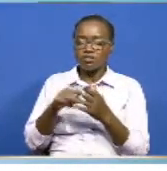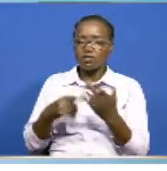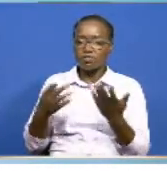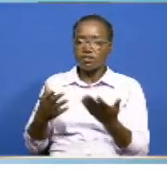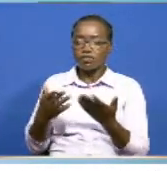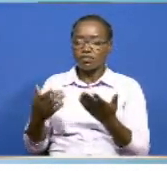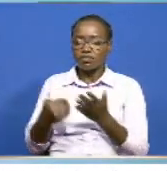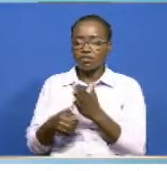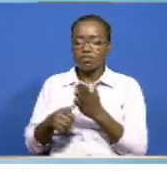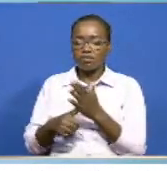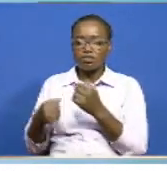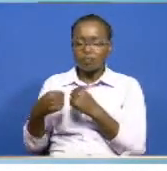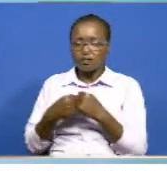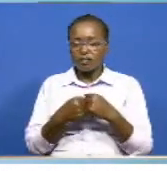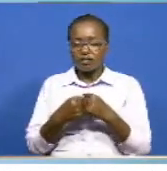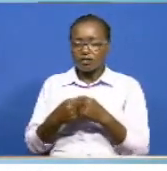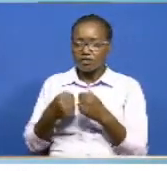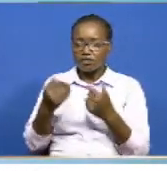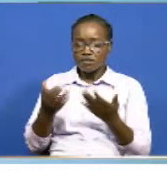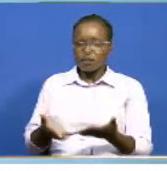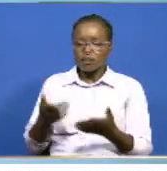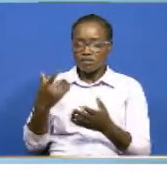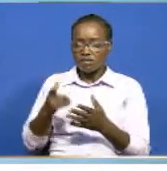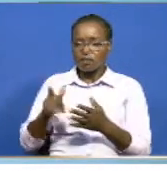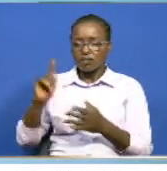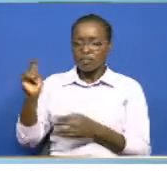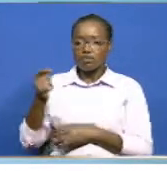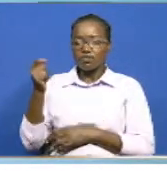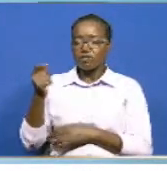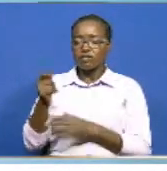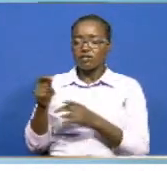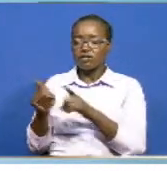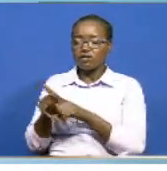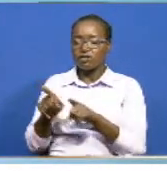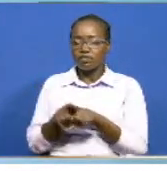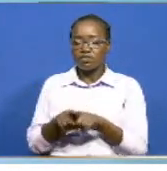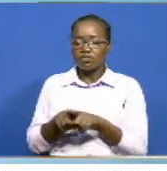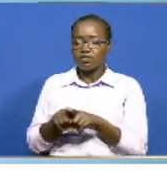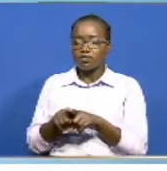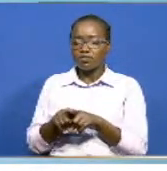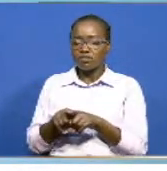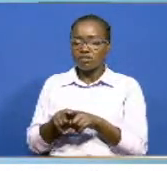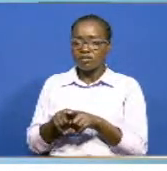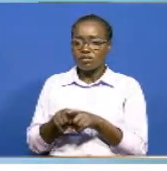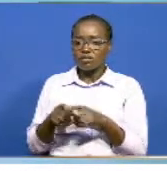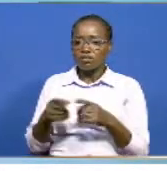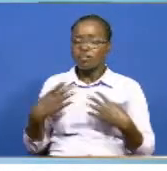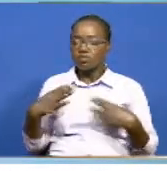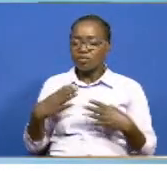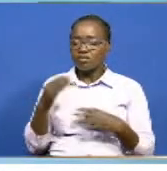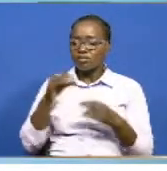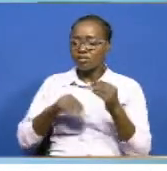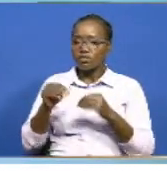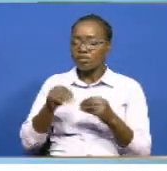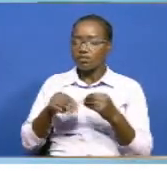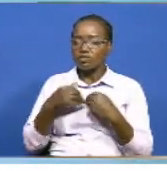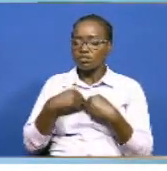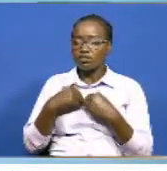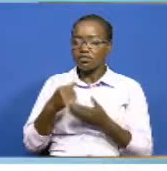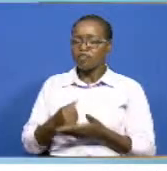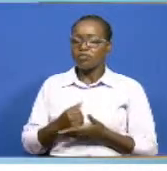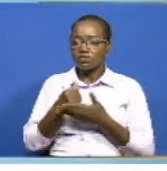utata katika security ya nchi yetu. Na nimeona pia kuna watu wameza hata kufanya michango ili kusaidia watu